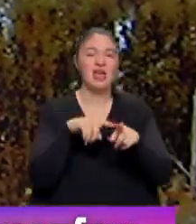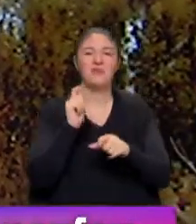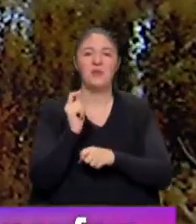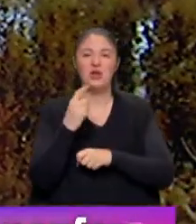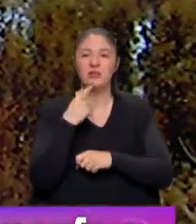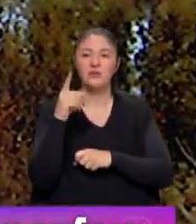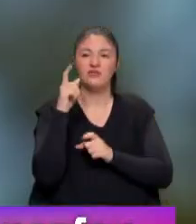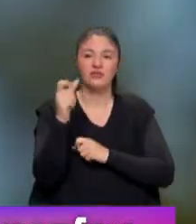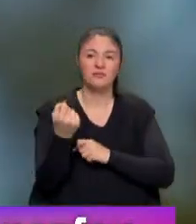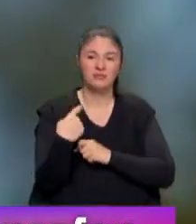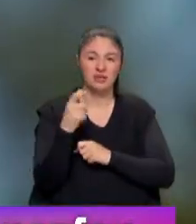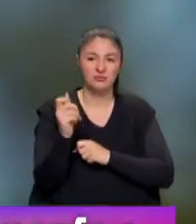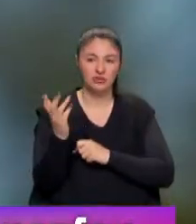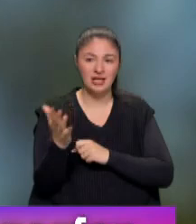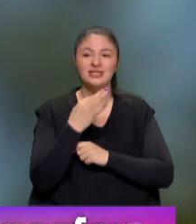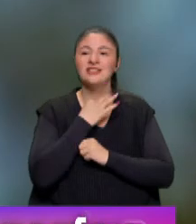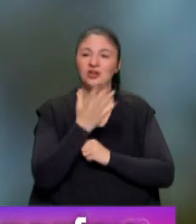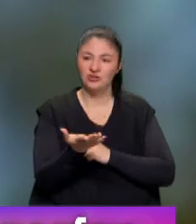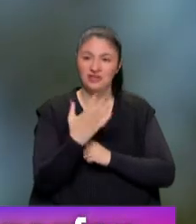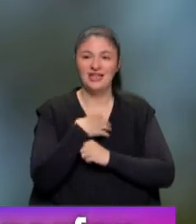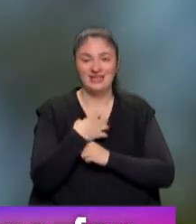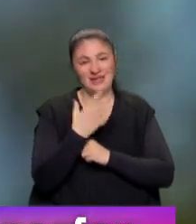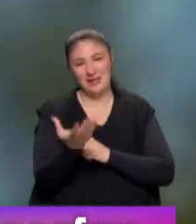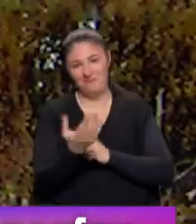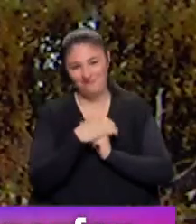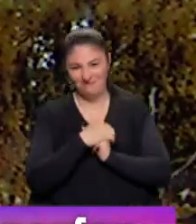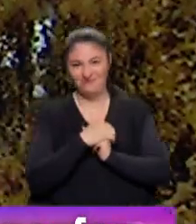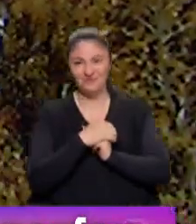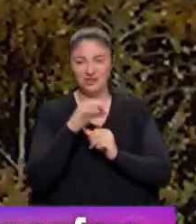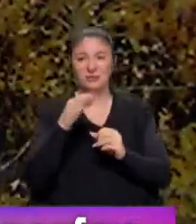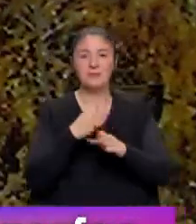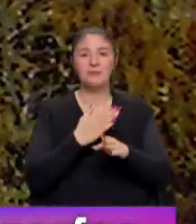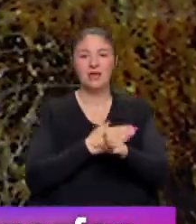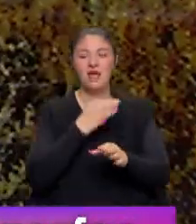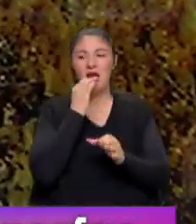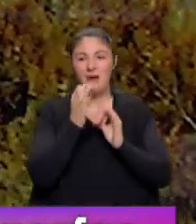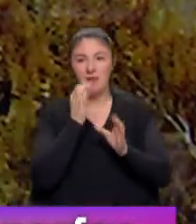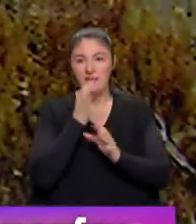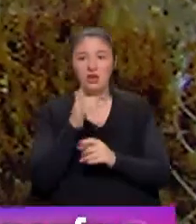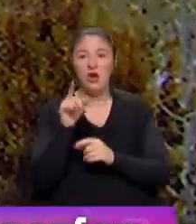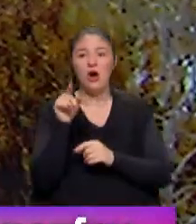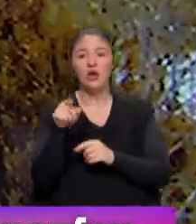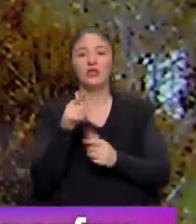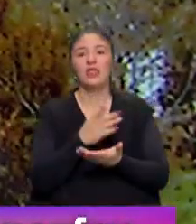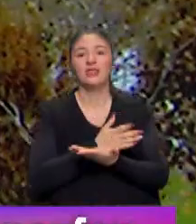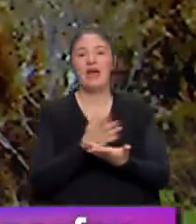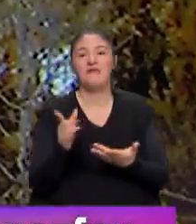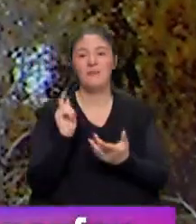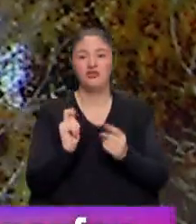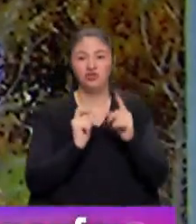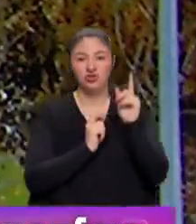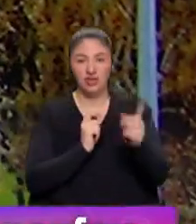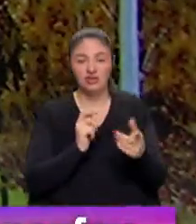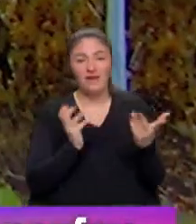bu fotoğrafı da göndermişler. Teşekkür ediyoruz kendilerine. Şimdi memleketten haberler, onunla devam